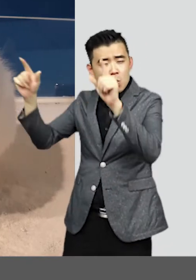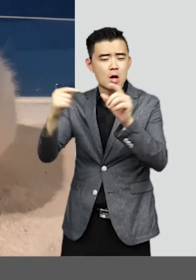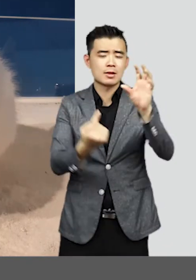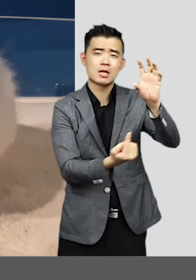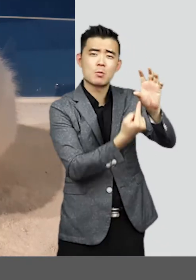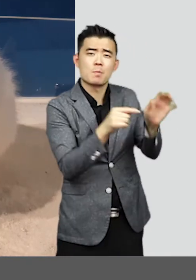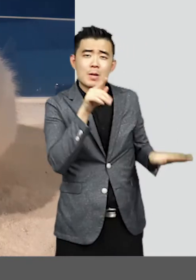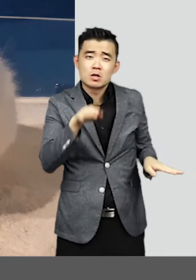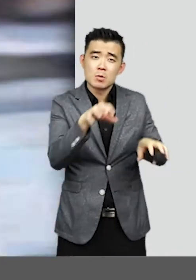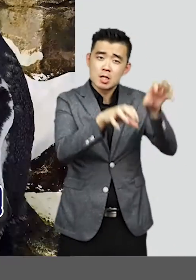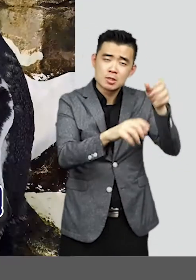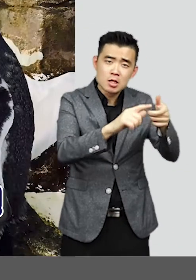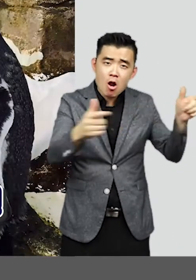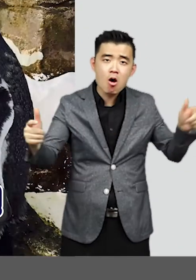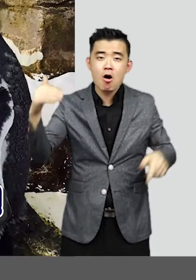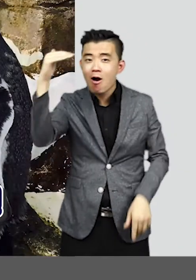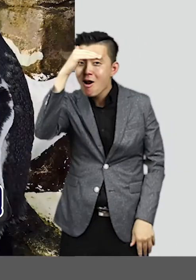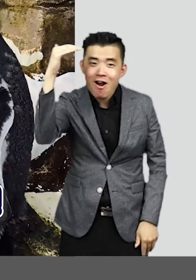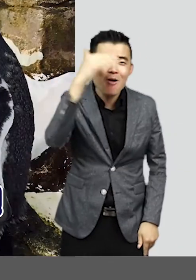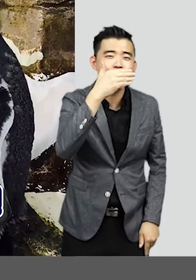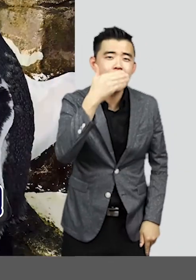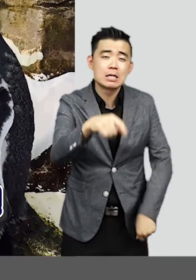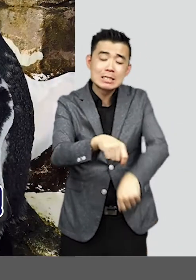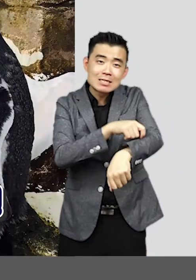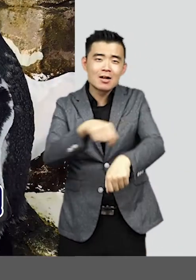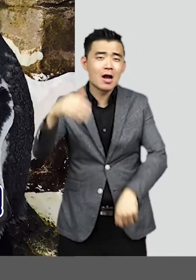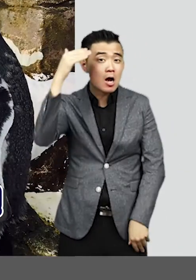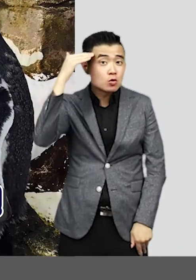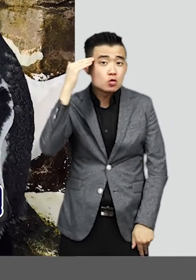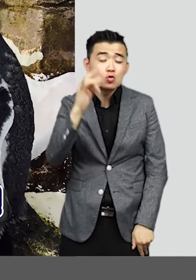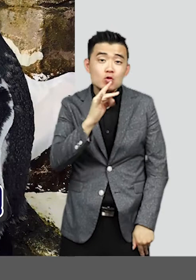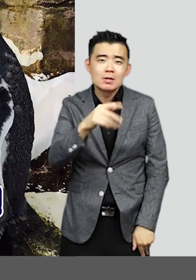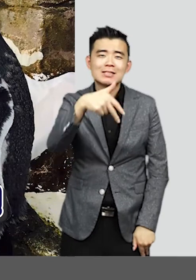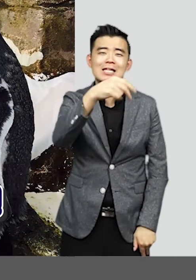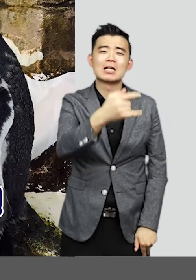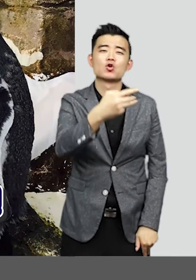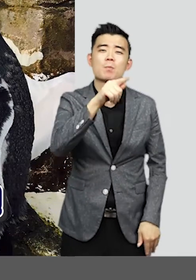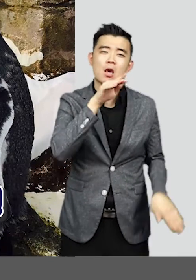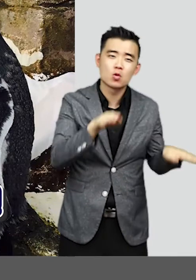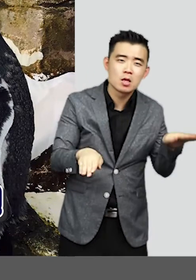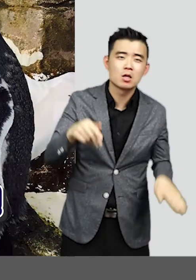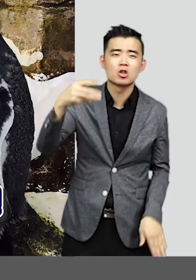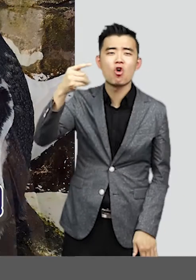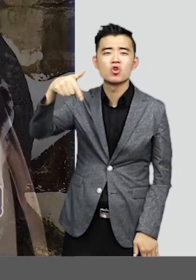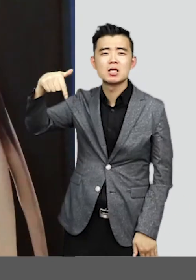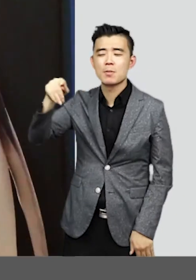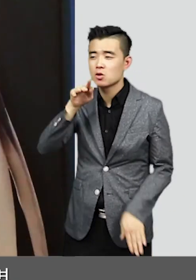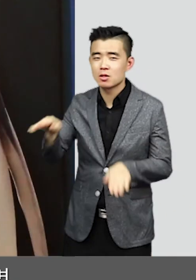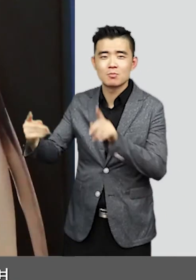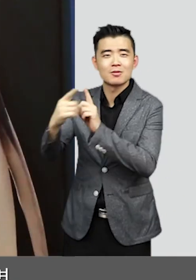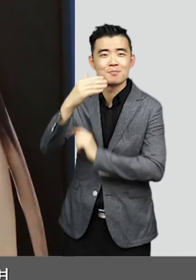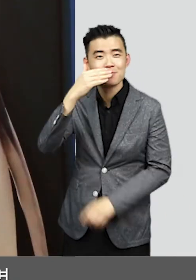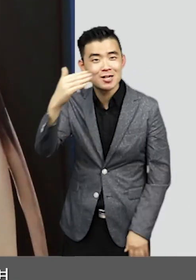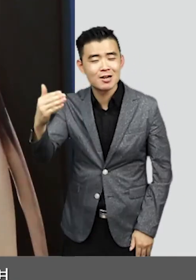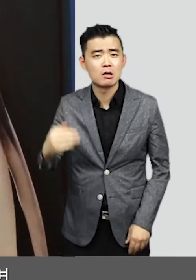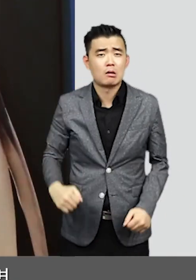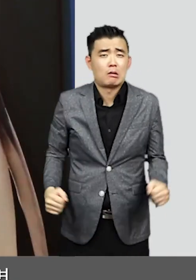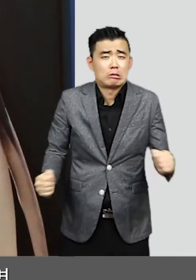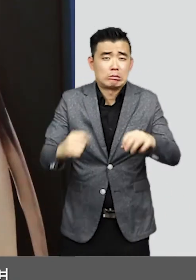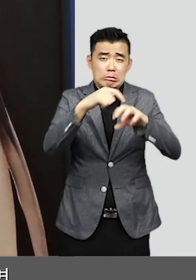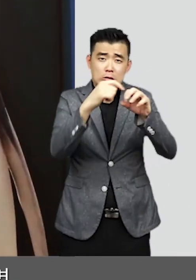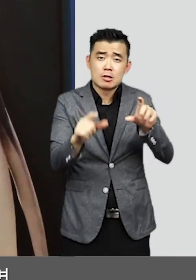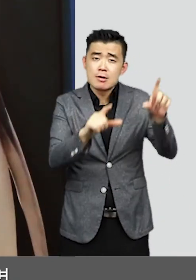극지를 체험할 수 있으며 특히 국내에서 유일하게 젠투펭귄과 토크펭귄을 만날 수 있습니다 추운